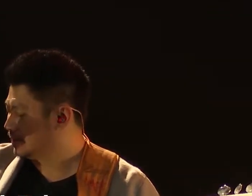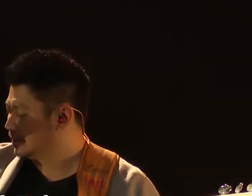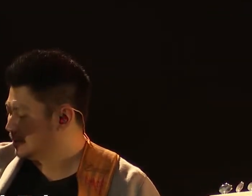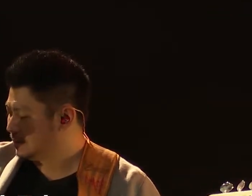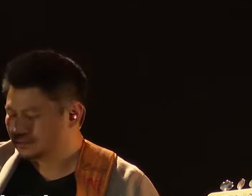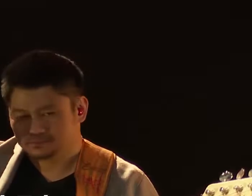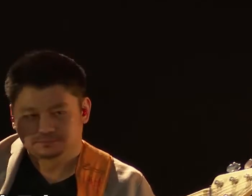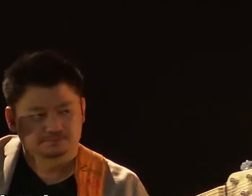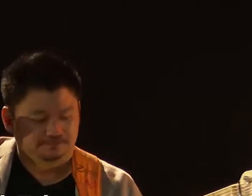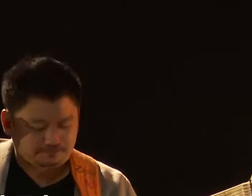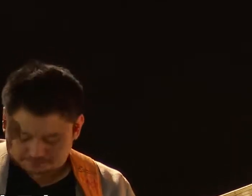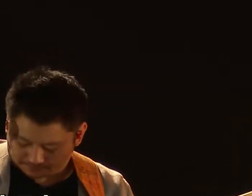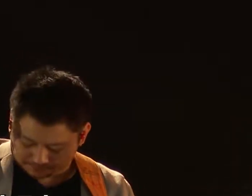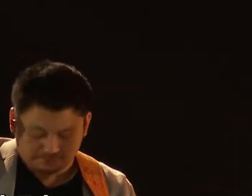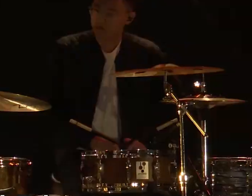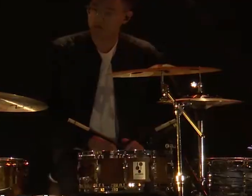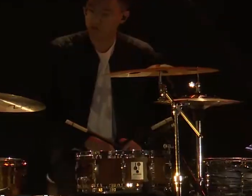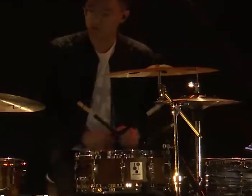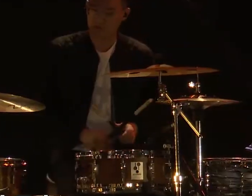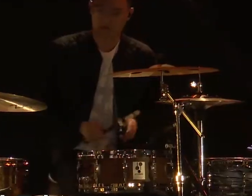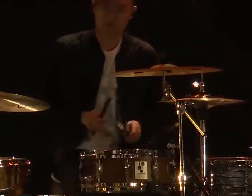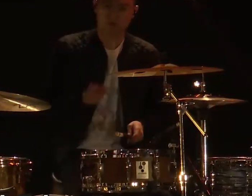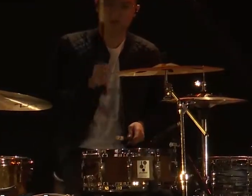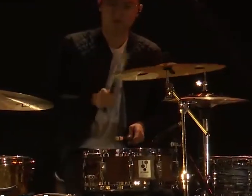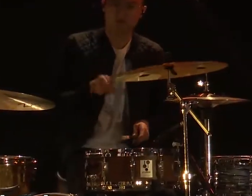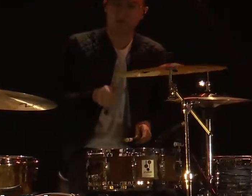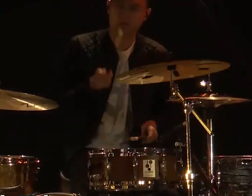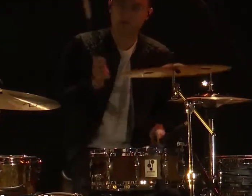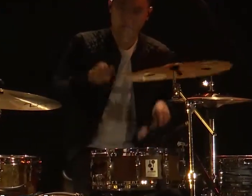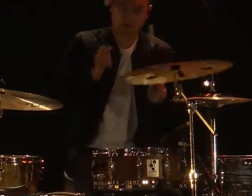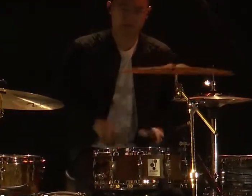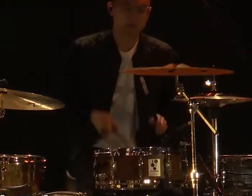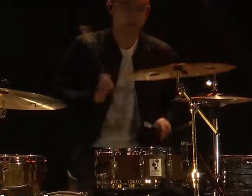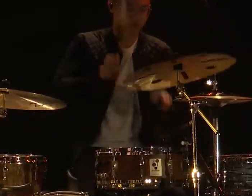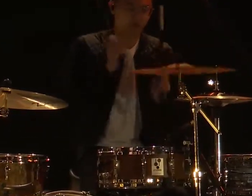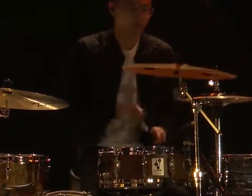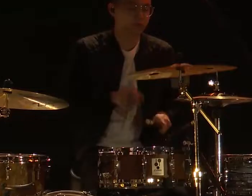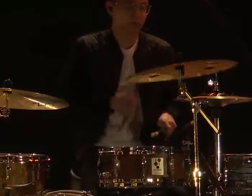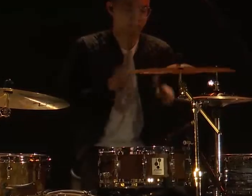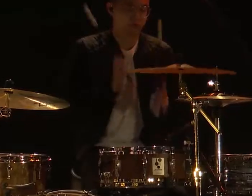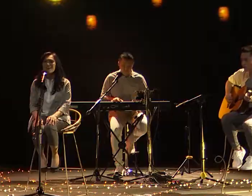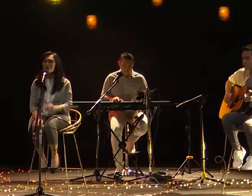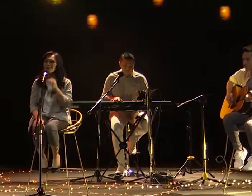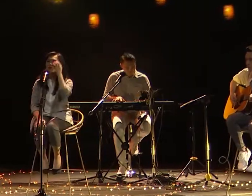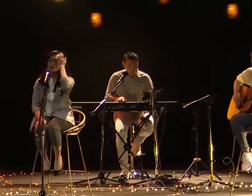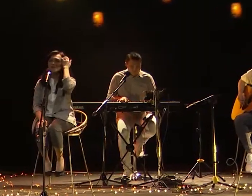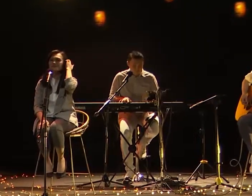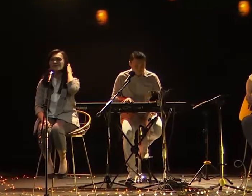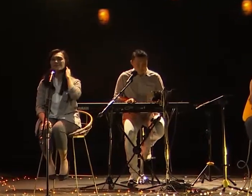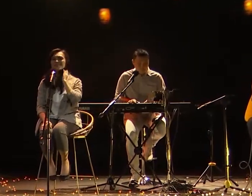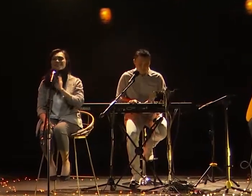Hey, hey Yesuslah Tuhan. 1, 2, 3, oh.